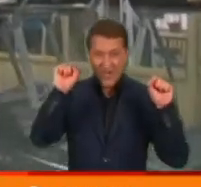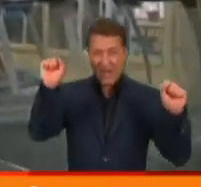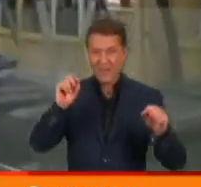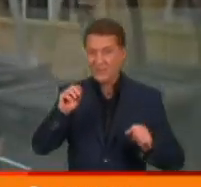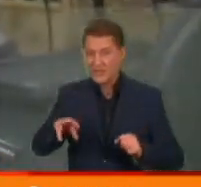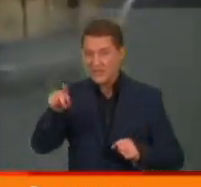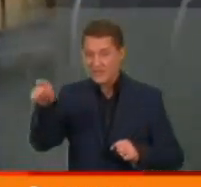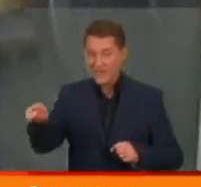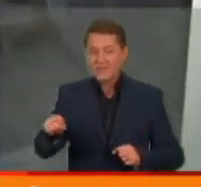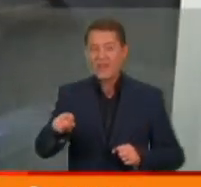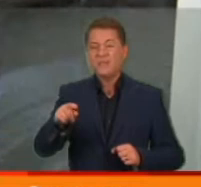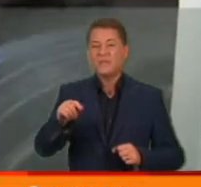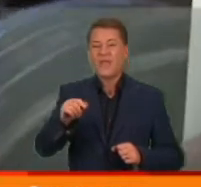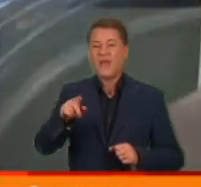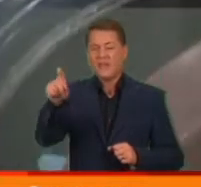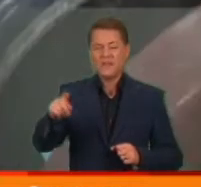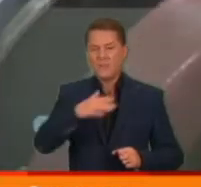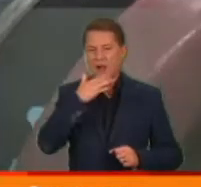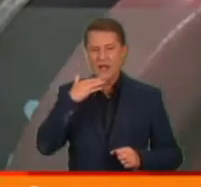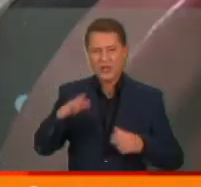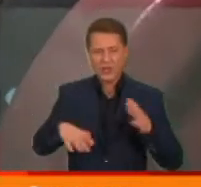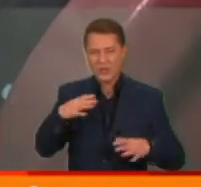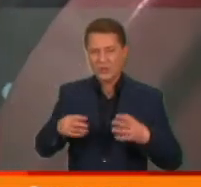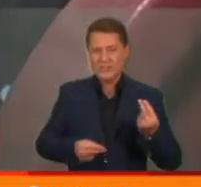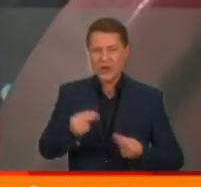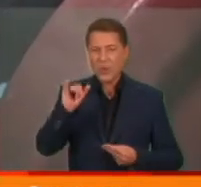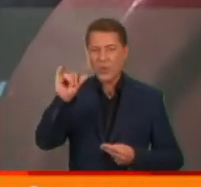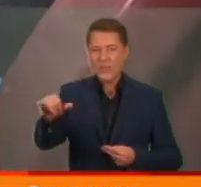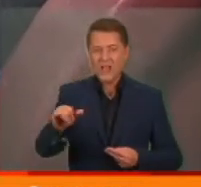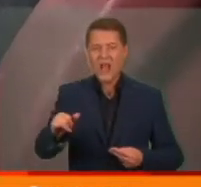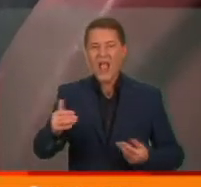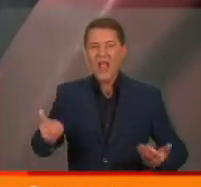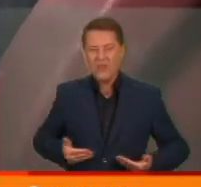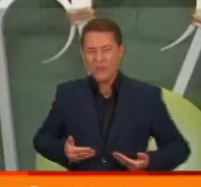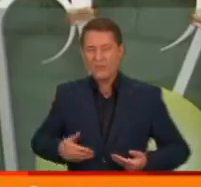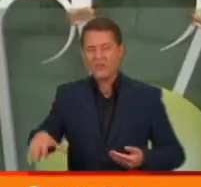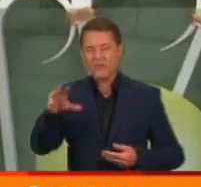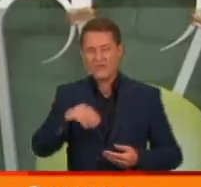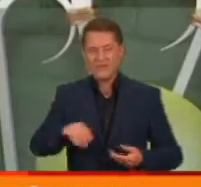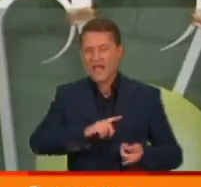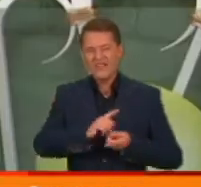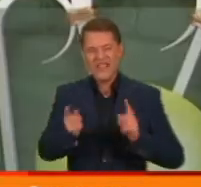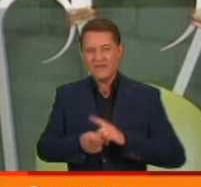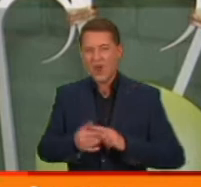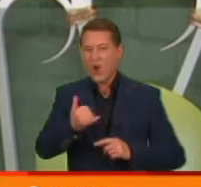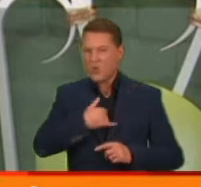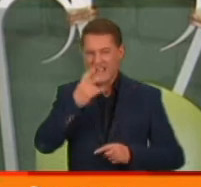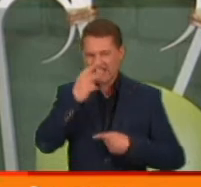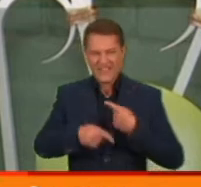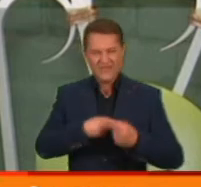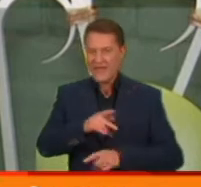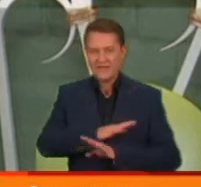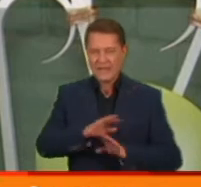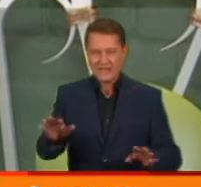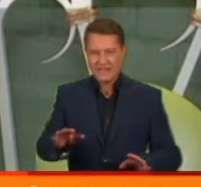досягнення йому вдалося лише за місяці тренувань. Жартують, у них і в побуті все на виворіт. У нас не традиційна сім'я, можна